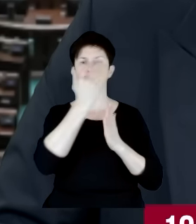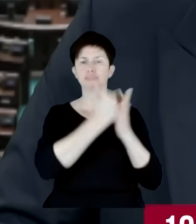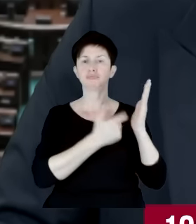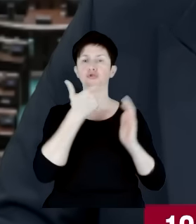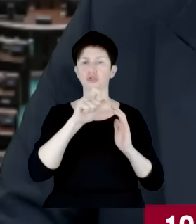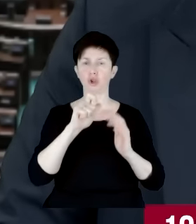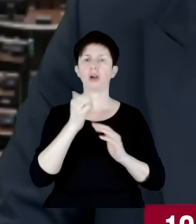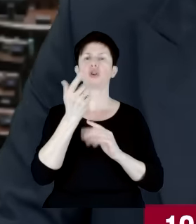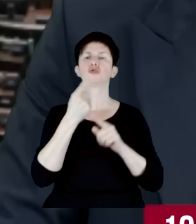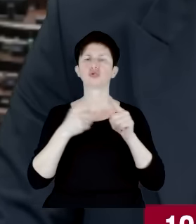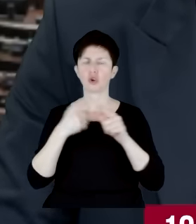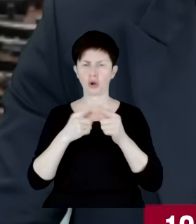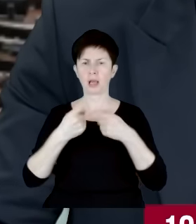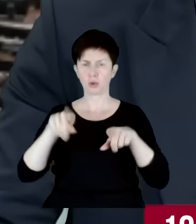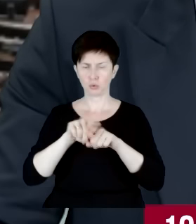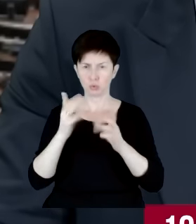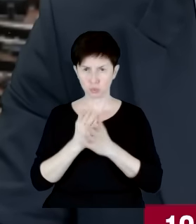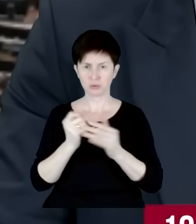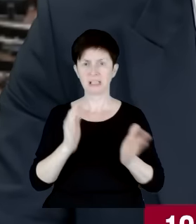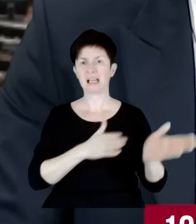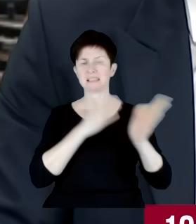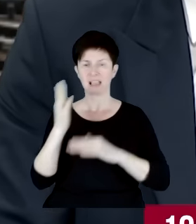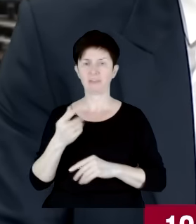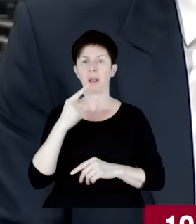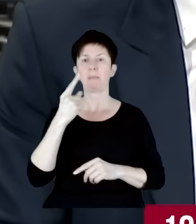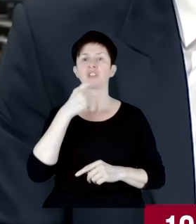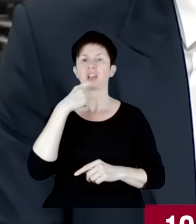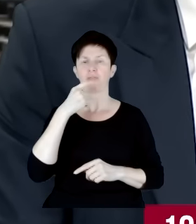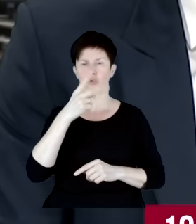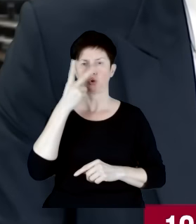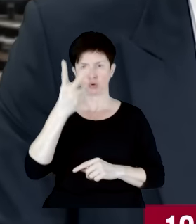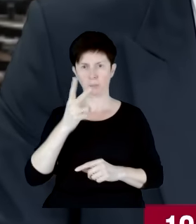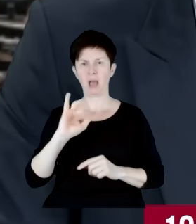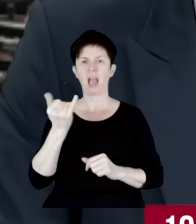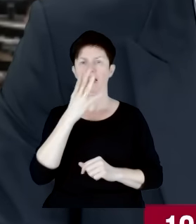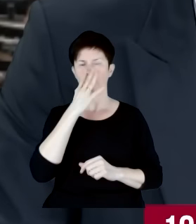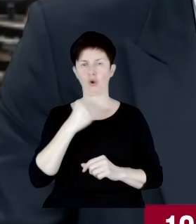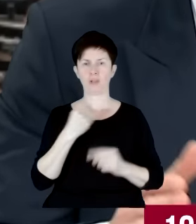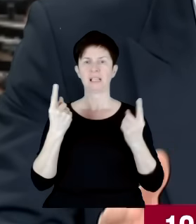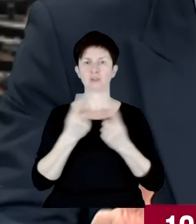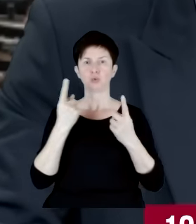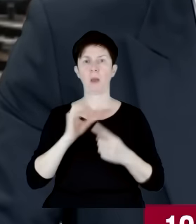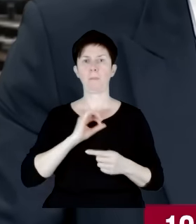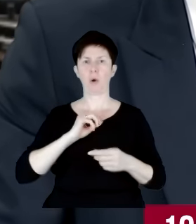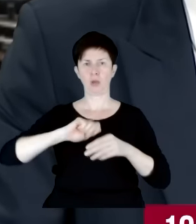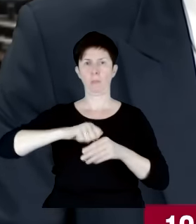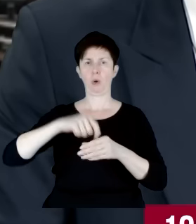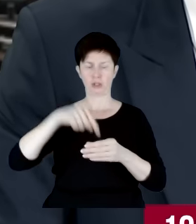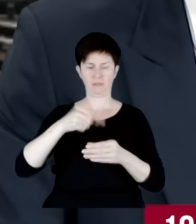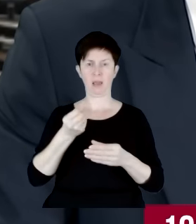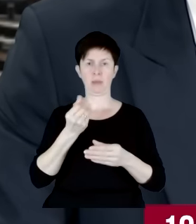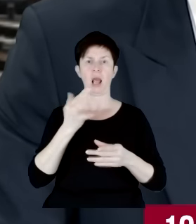1 kwietnia zobaczą to w portfelach. Zobaczą to w portfelach też po 1 lipca. I wtedy